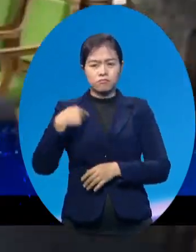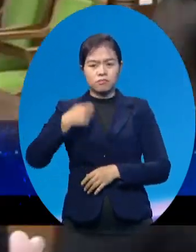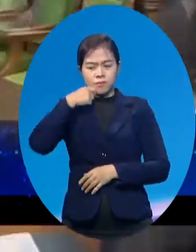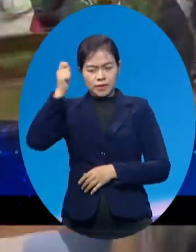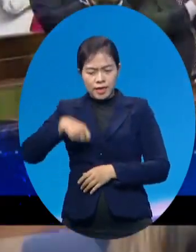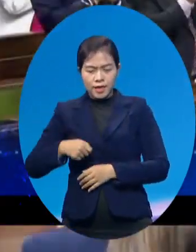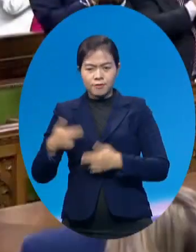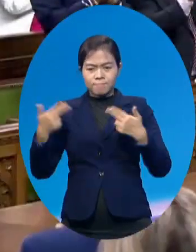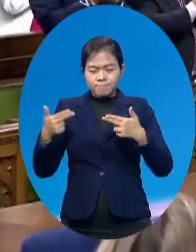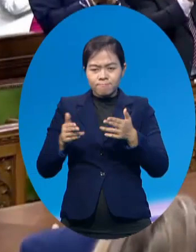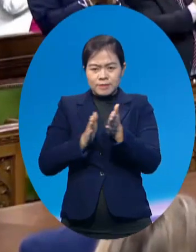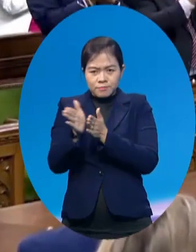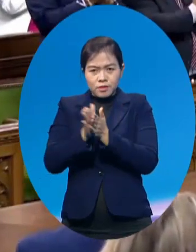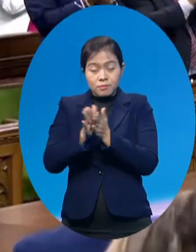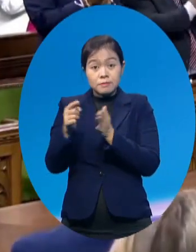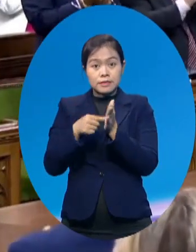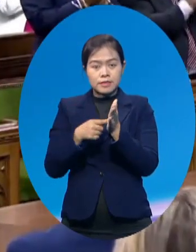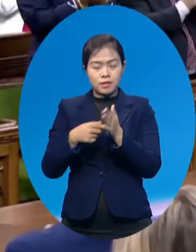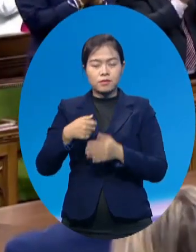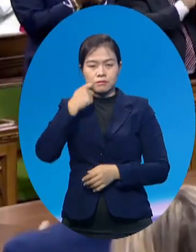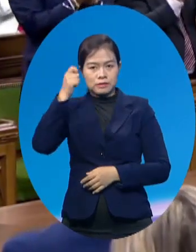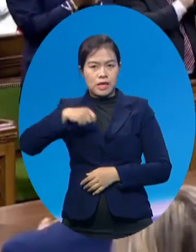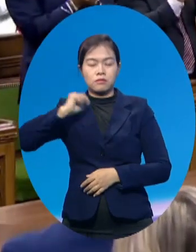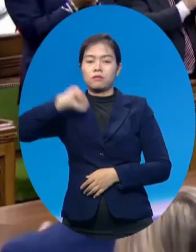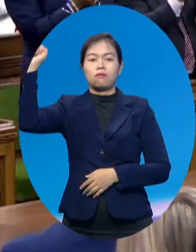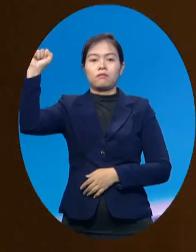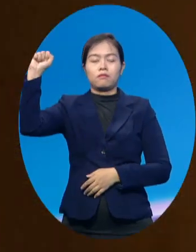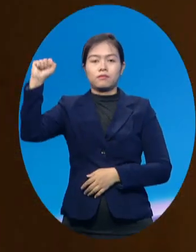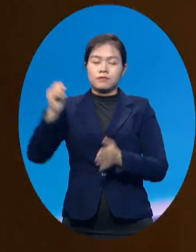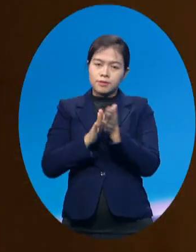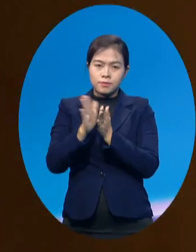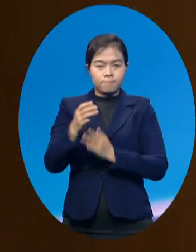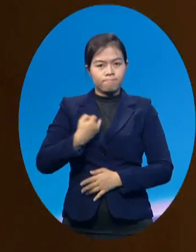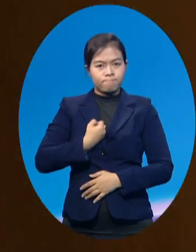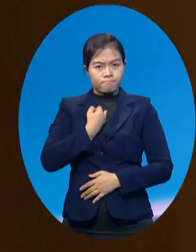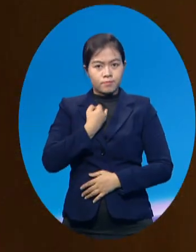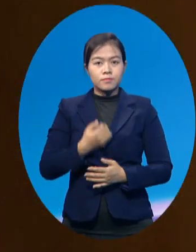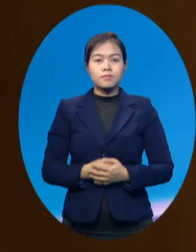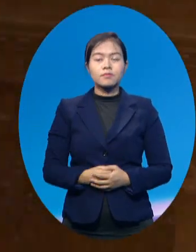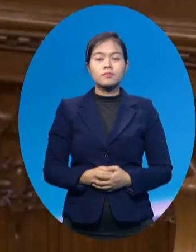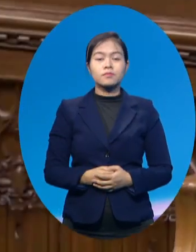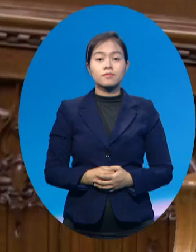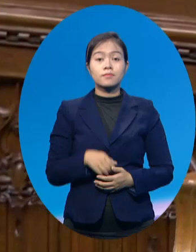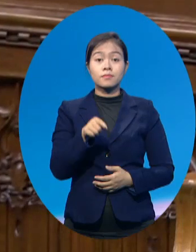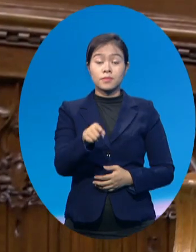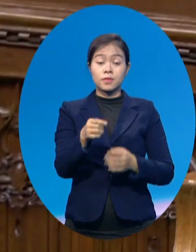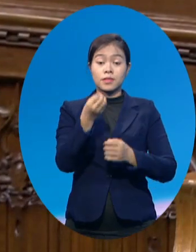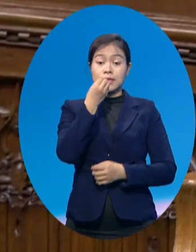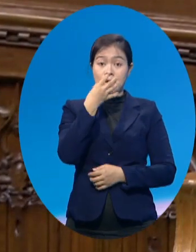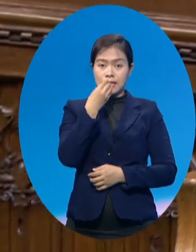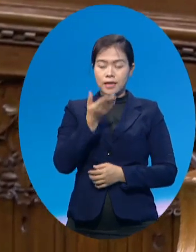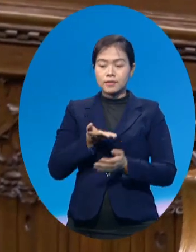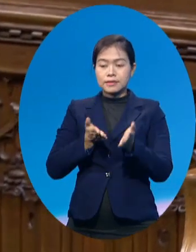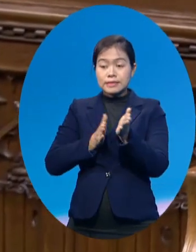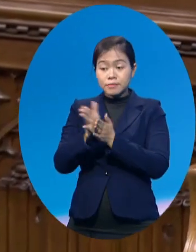thắng. Ngay trước bài phát biểu của ông Zelensky, Thủ tướng Canada Justin Trudeau tuyên bố rằng Ottawa sẽ cung cấp thêm 650 triệu